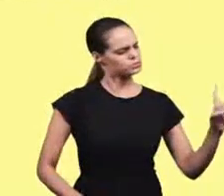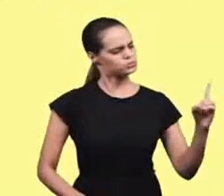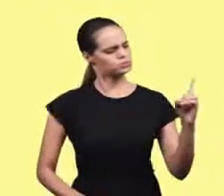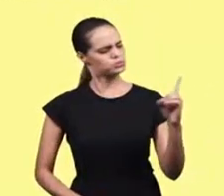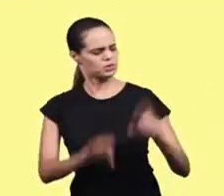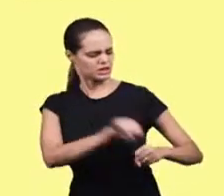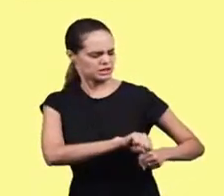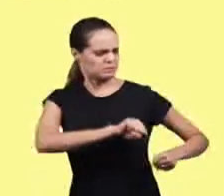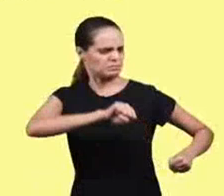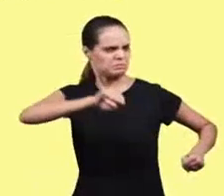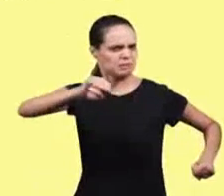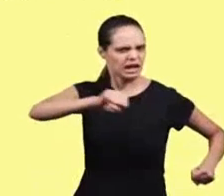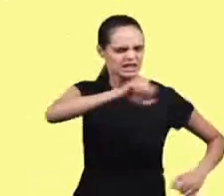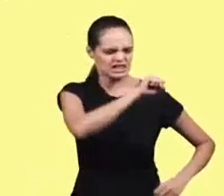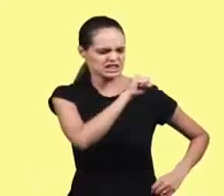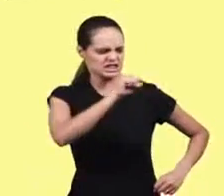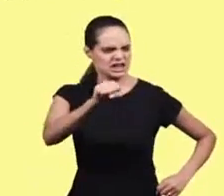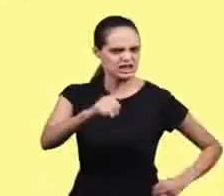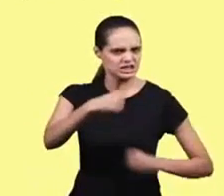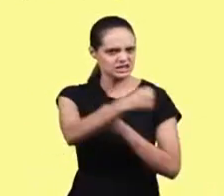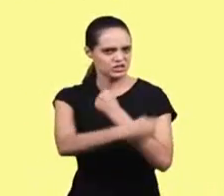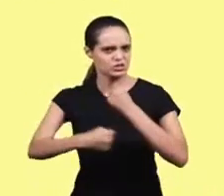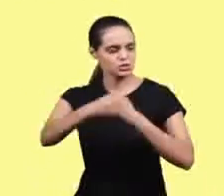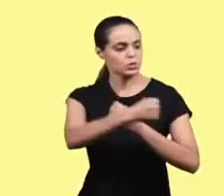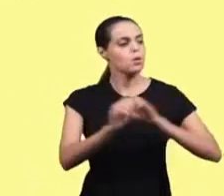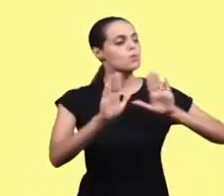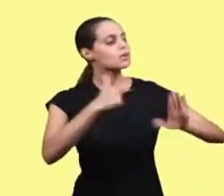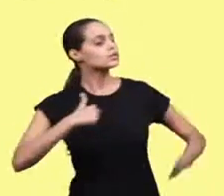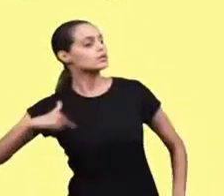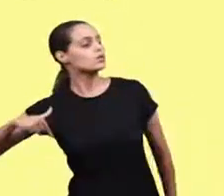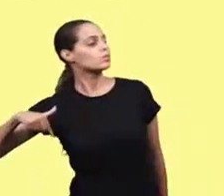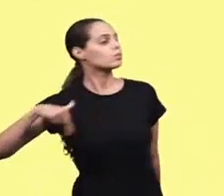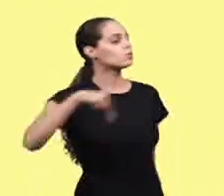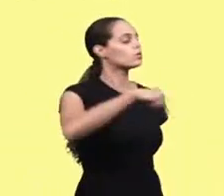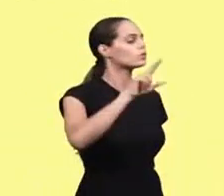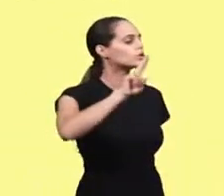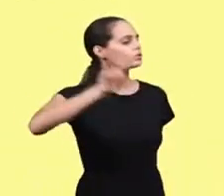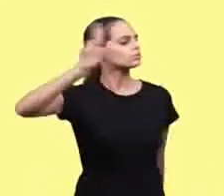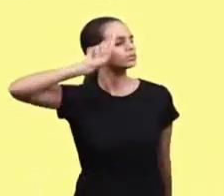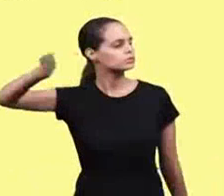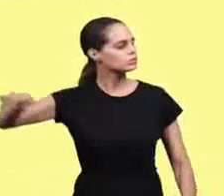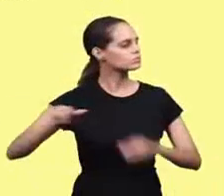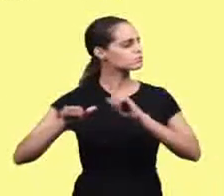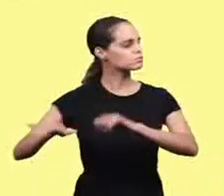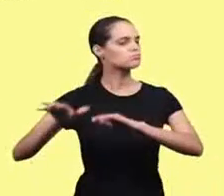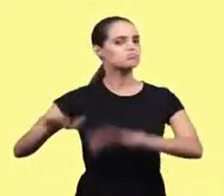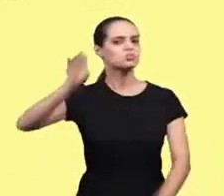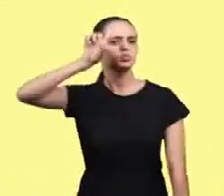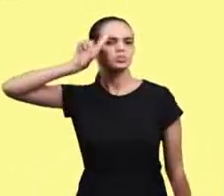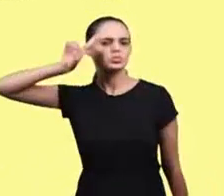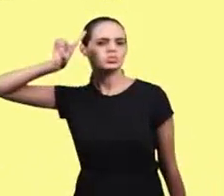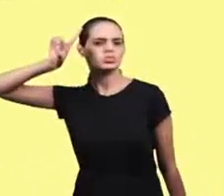dem Philister: Du kommst zu mir mit Schwert, Lanze und Spieß, ich aber komme zu dir im Namen des